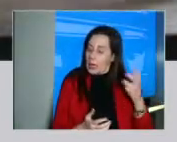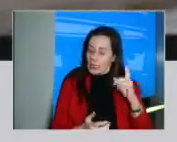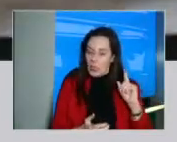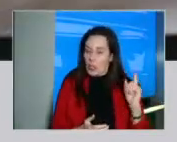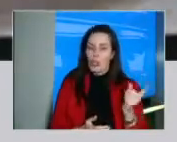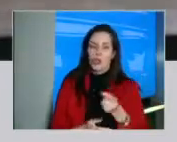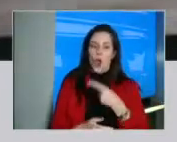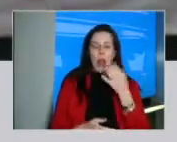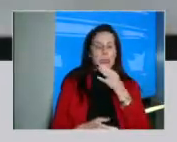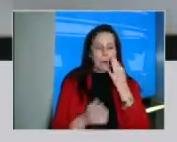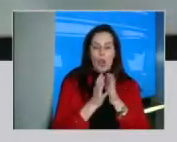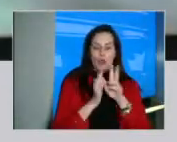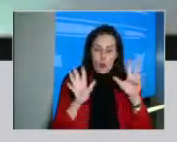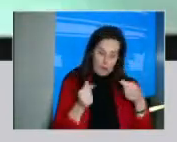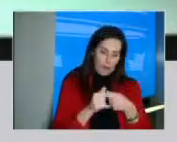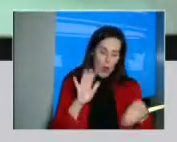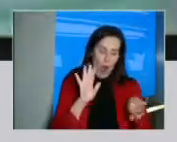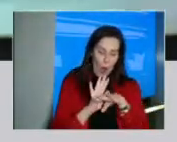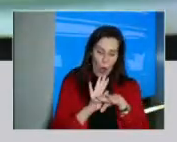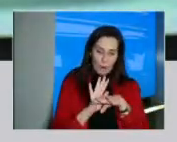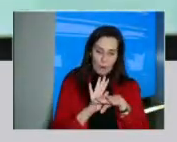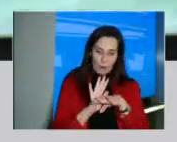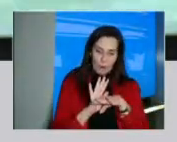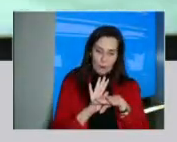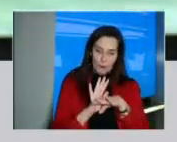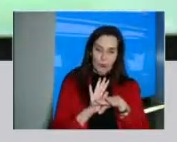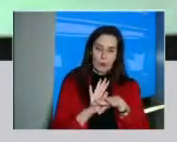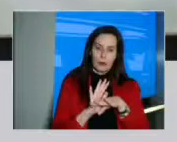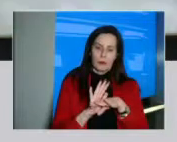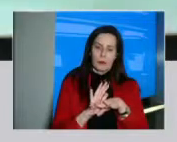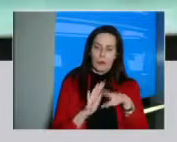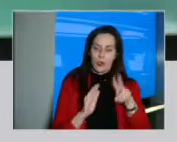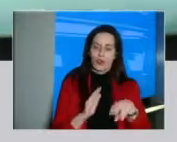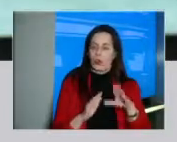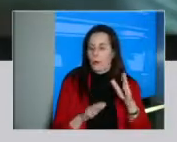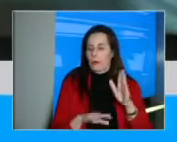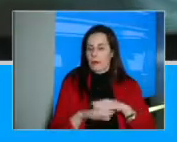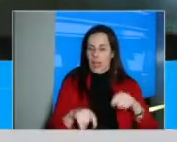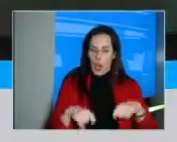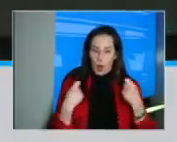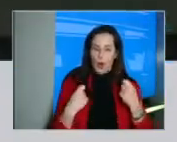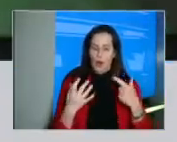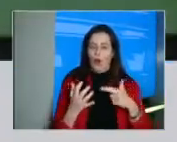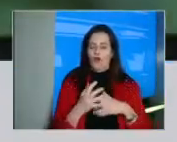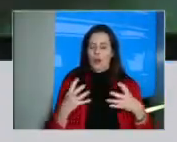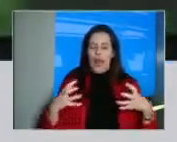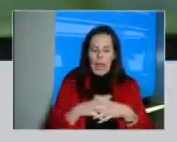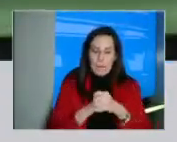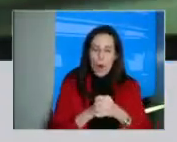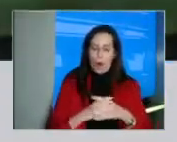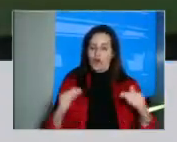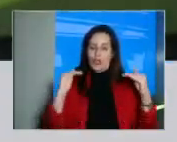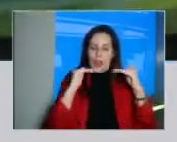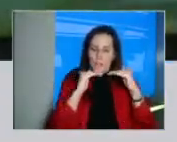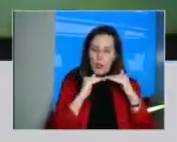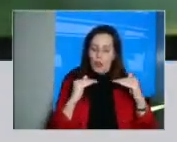כל הצעירים לפי חוק גיוס חובה, לפי כך שנתנו לו מטלות אחרות של חינוך, של כור היתוך, של שוויון,